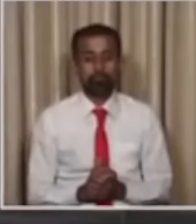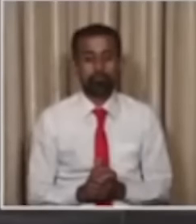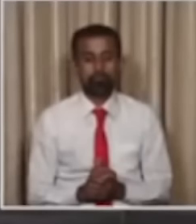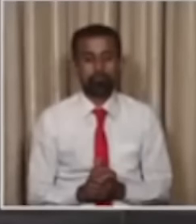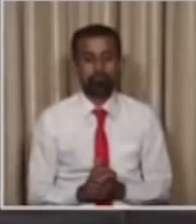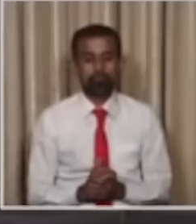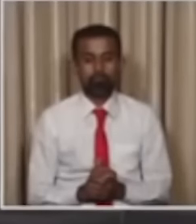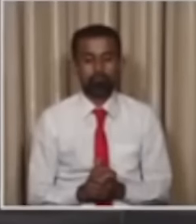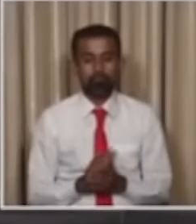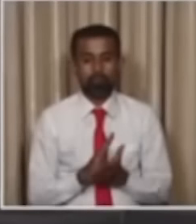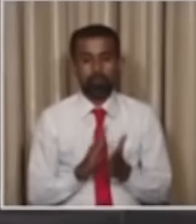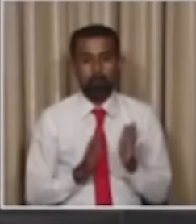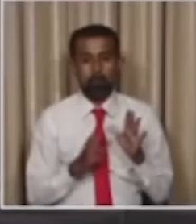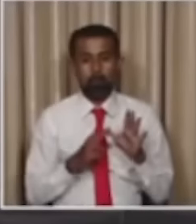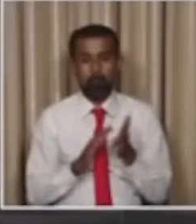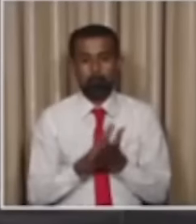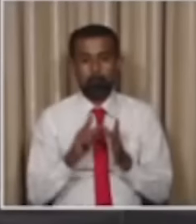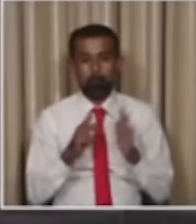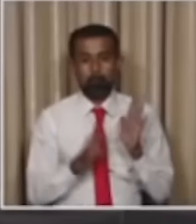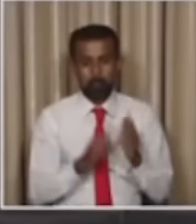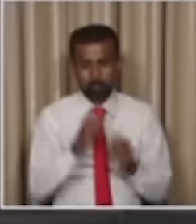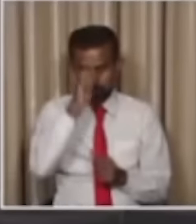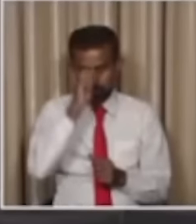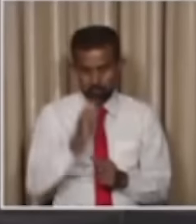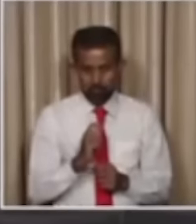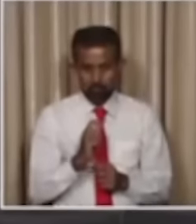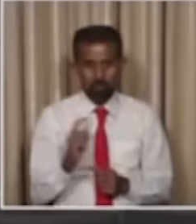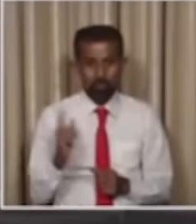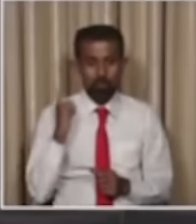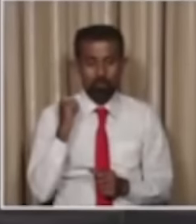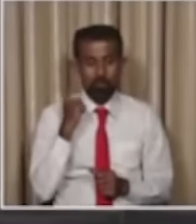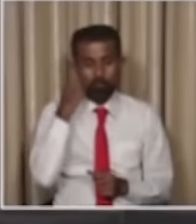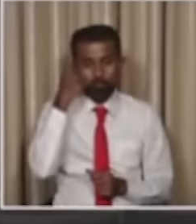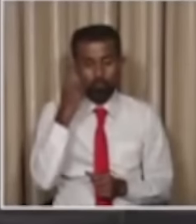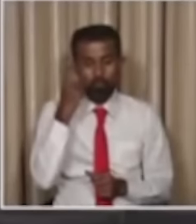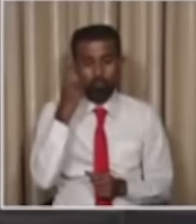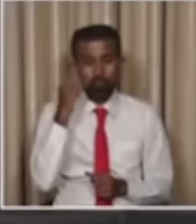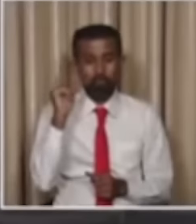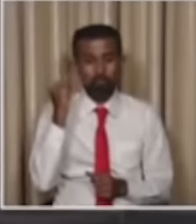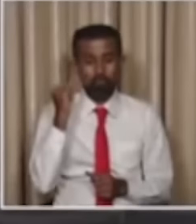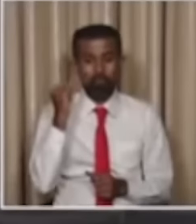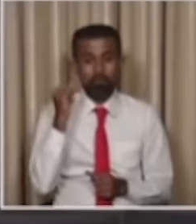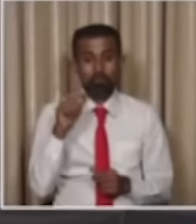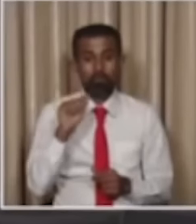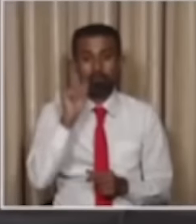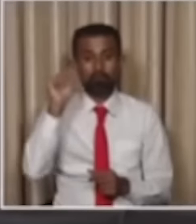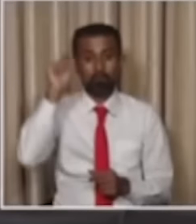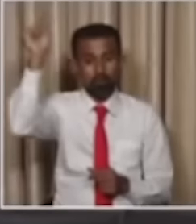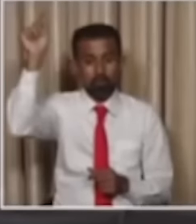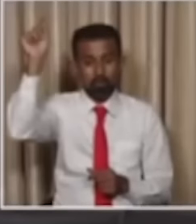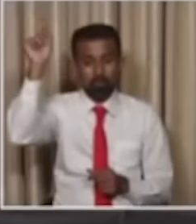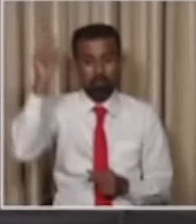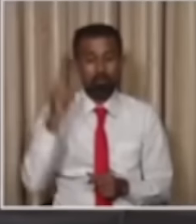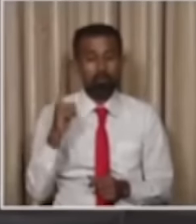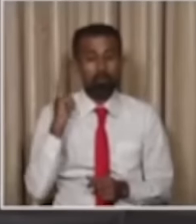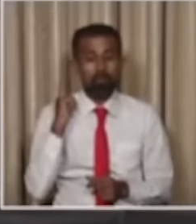ඒ අනුව මහීල් ඩූල් මහතා විසින් මේ පිළිබඳව යුදහමුදා බුද්ධිංශයේ නිලධාරියෙකුට දැනුම් දී ඒ අනුව යුදහමුදා